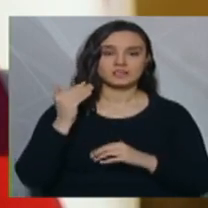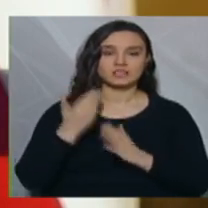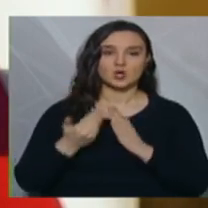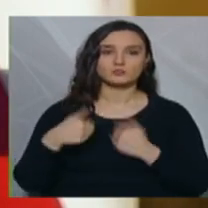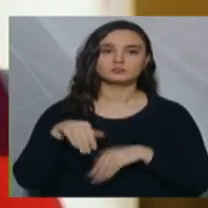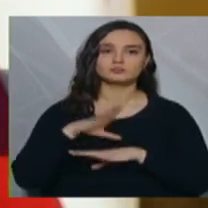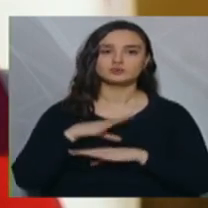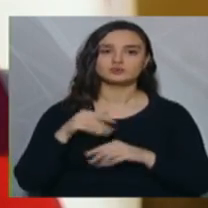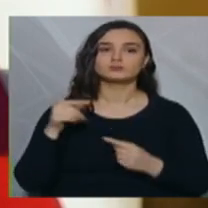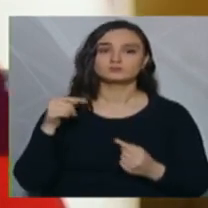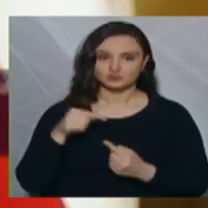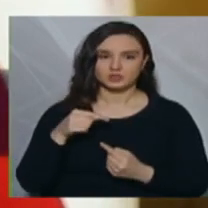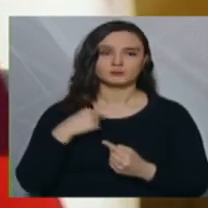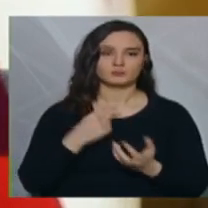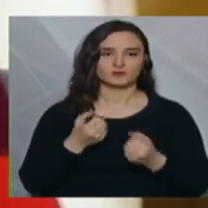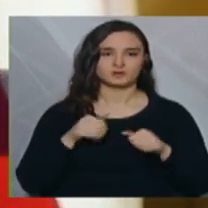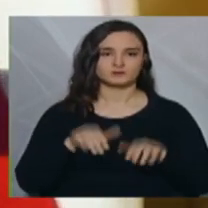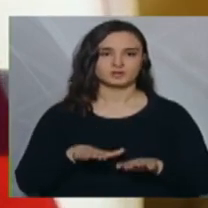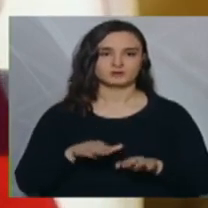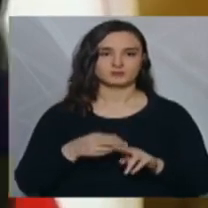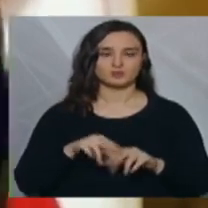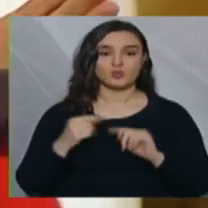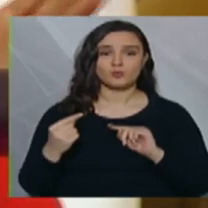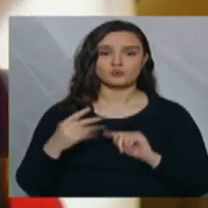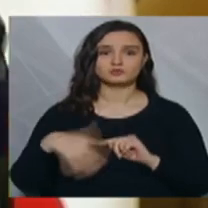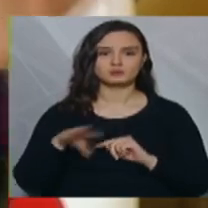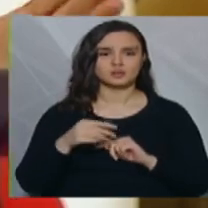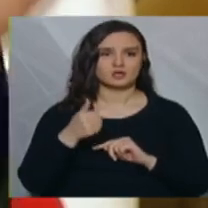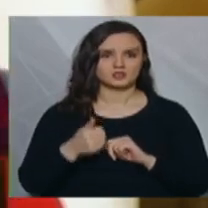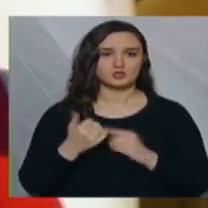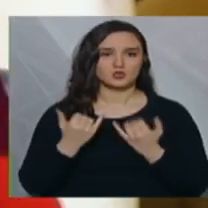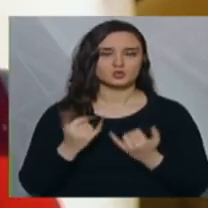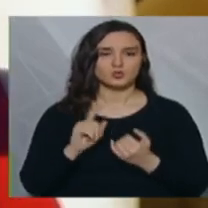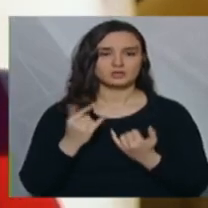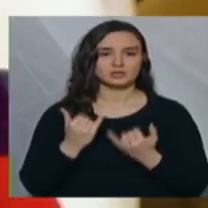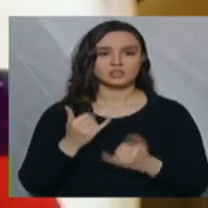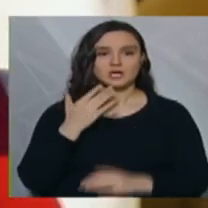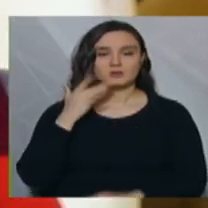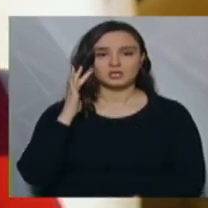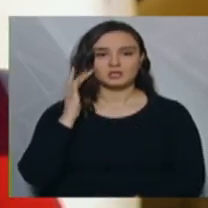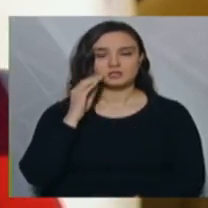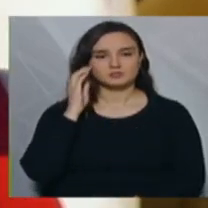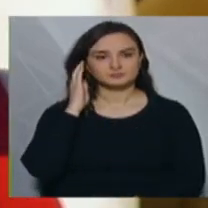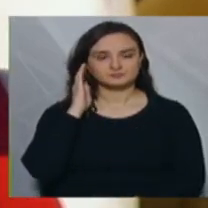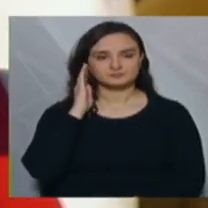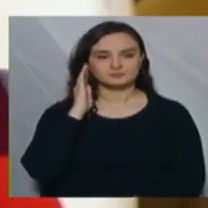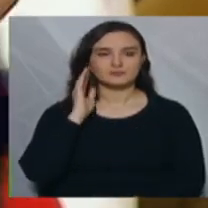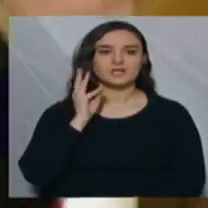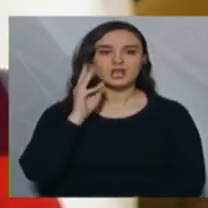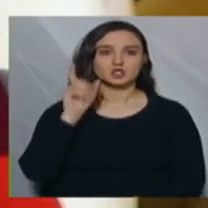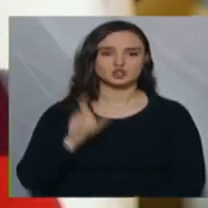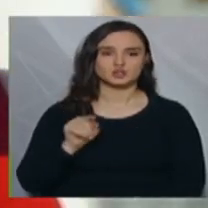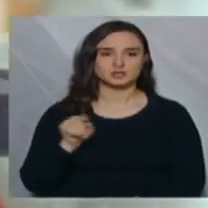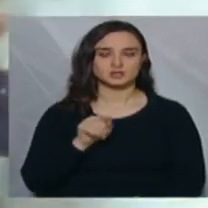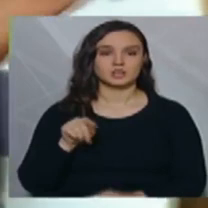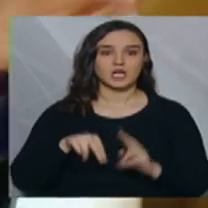რეკომენდაციის შედეგად იქნას მიღებული. კარგია, რომ ოპოზიციას დღეს ამერიკის შეერთებული შტატების ელჩის მიმართ